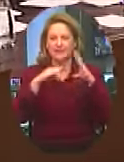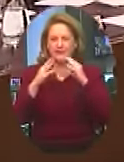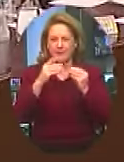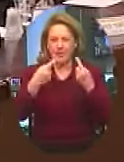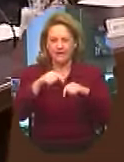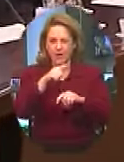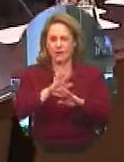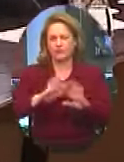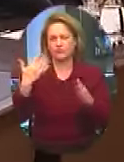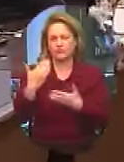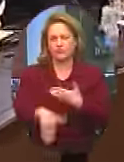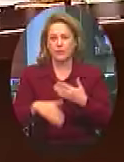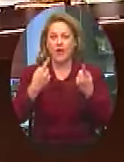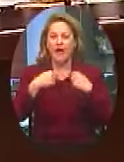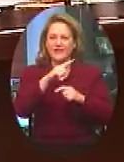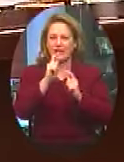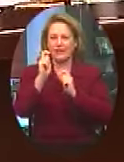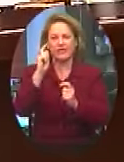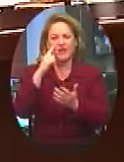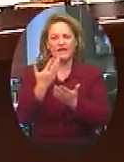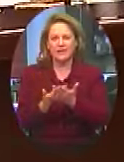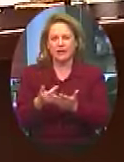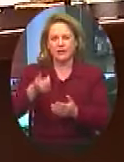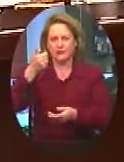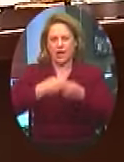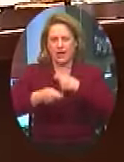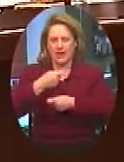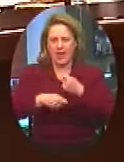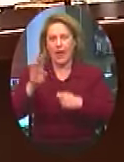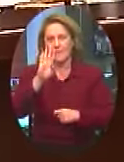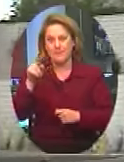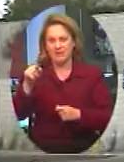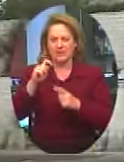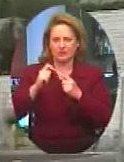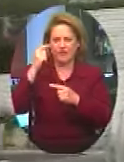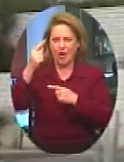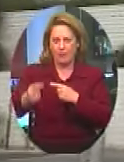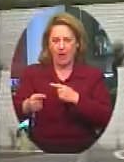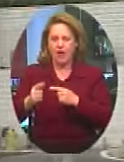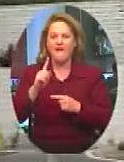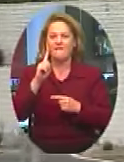הסתיים. הוועדה תגיש את חוות דעתה לשר הכלכלה נתניהו במהלך השבוע הבא. אז גם